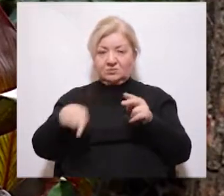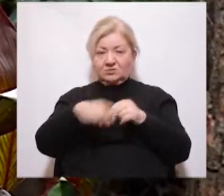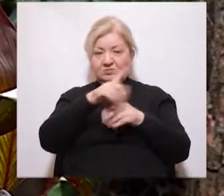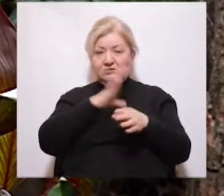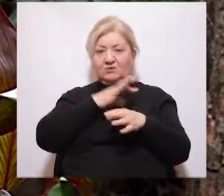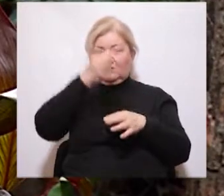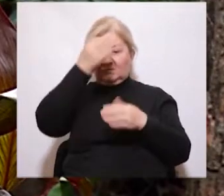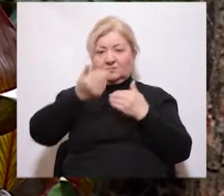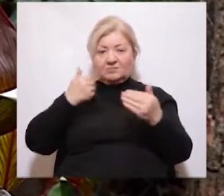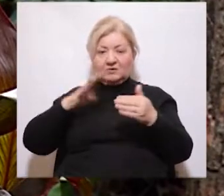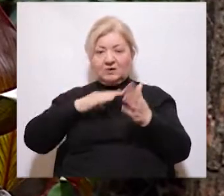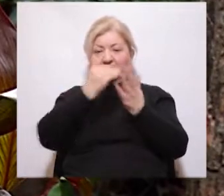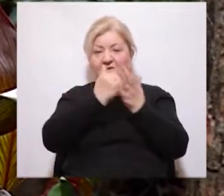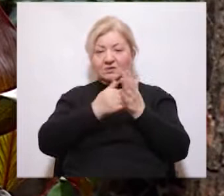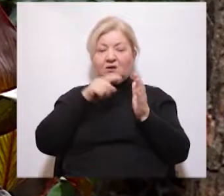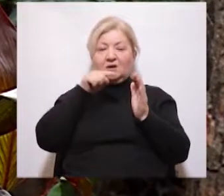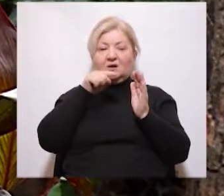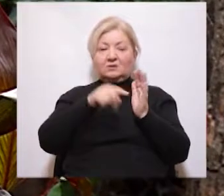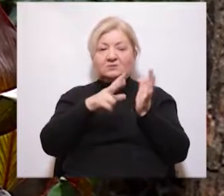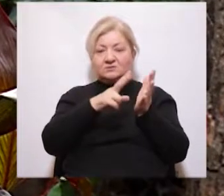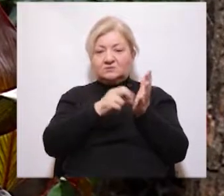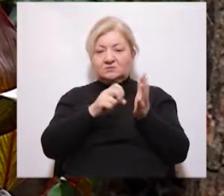ტრანსპორტი, რომელიც უკვე ვახსენეთ წინა გაკვეთილზე